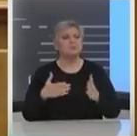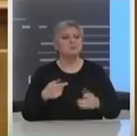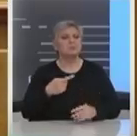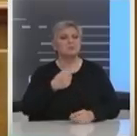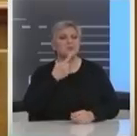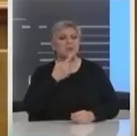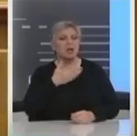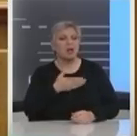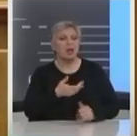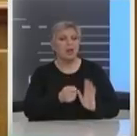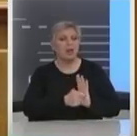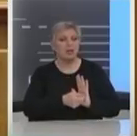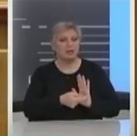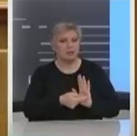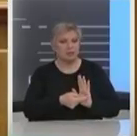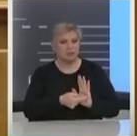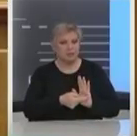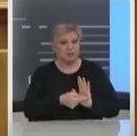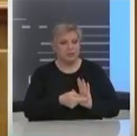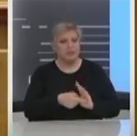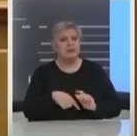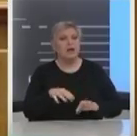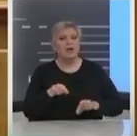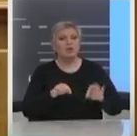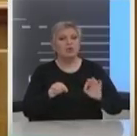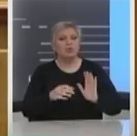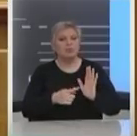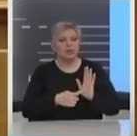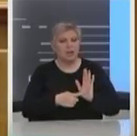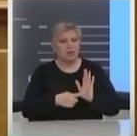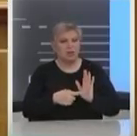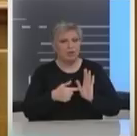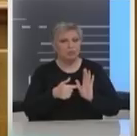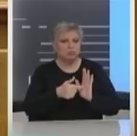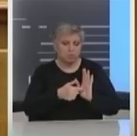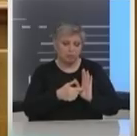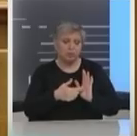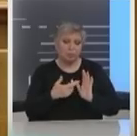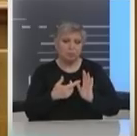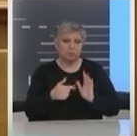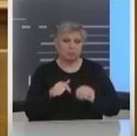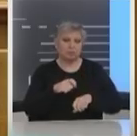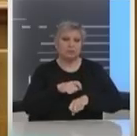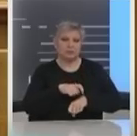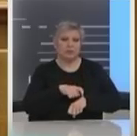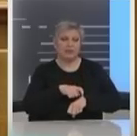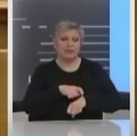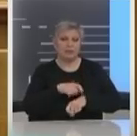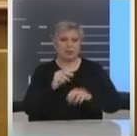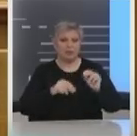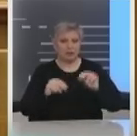Κατά τα άλλα, από ένα νομοσχέδιο σαν και αυτό που συζητάμε σήμερα, δεν